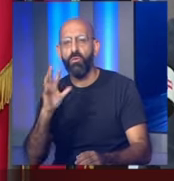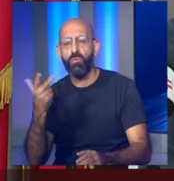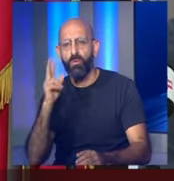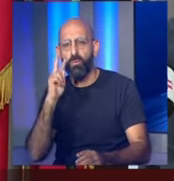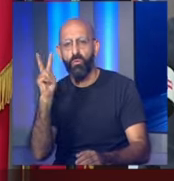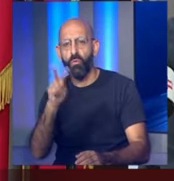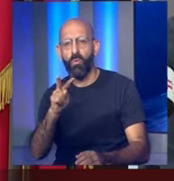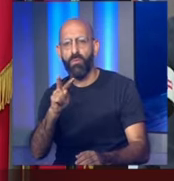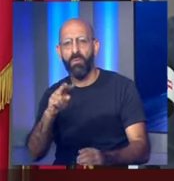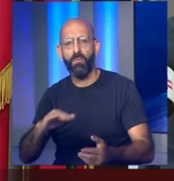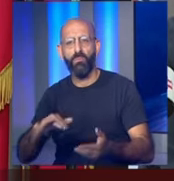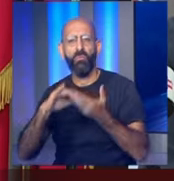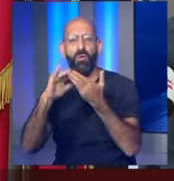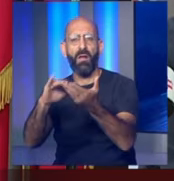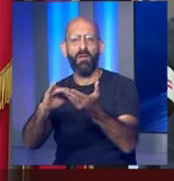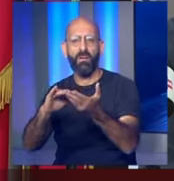بمغدوشي